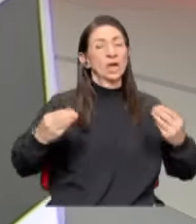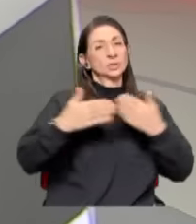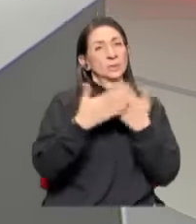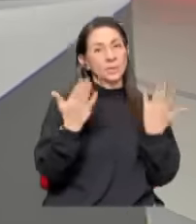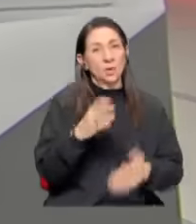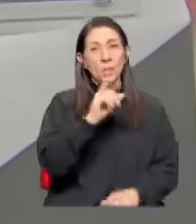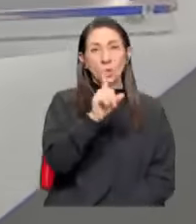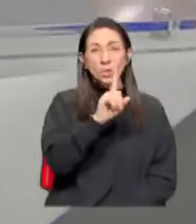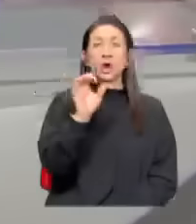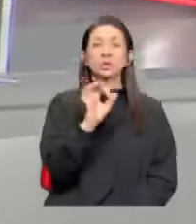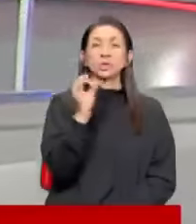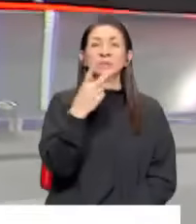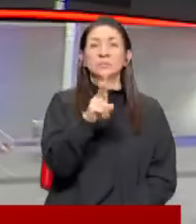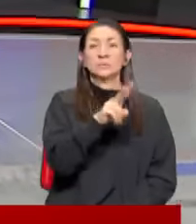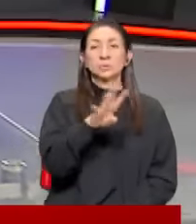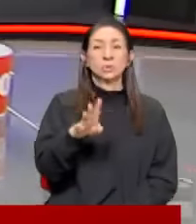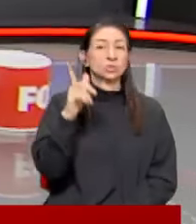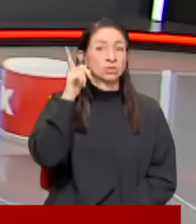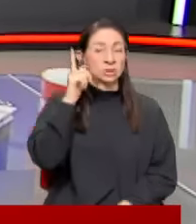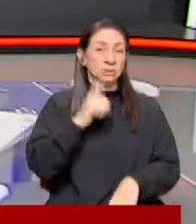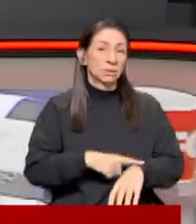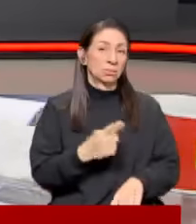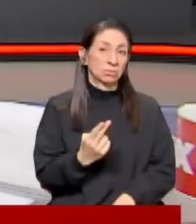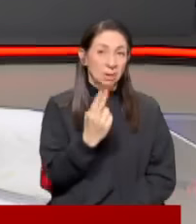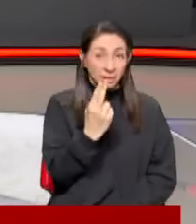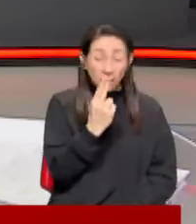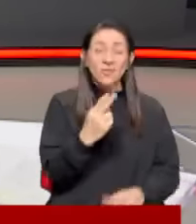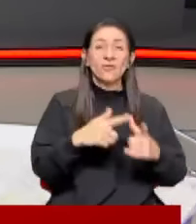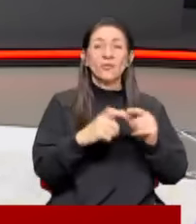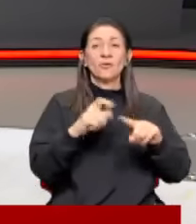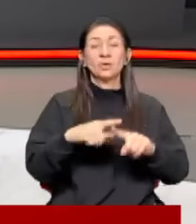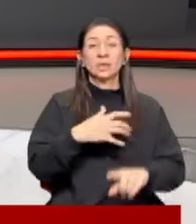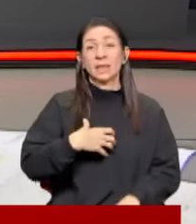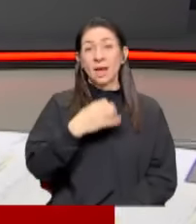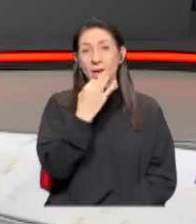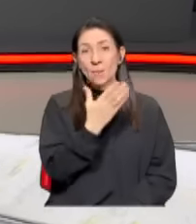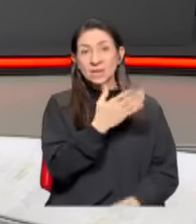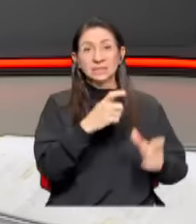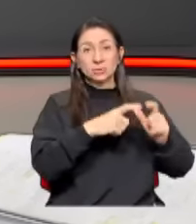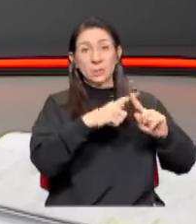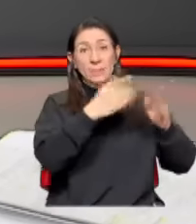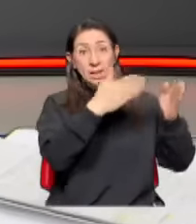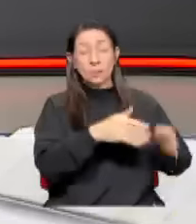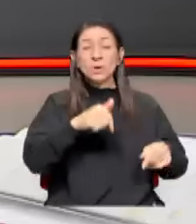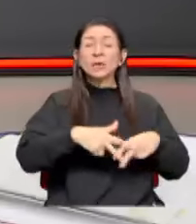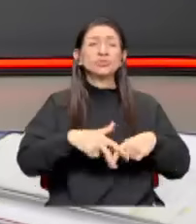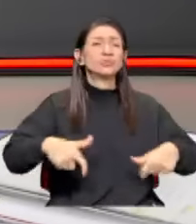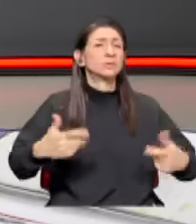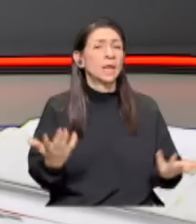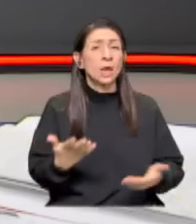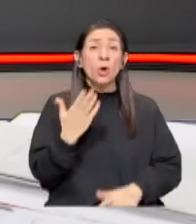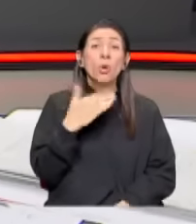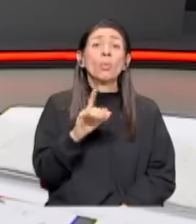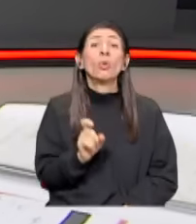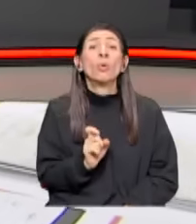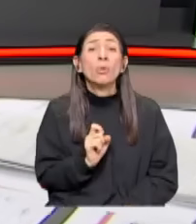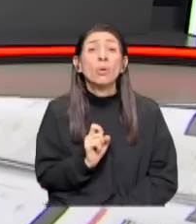İyi akşamlar. 10 Ocak 2024 Çarşamba saat 19. Fox Ana Haber'desiniz. Ben Selçuk Tepeli. Bugünkü etiketimiz yok